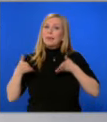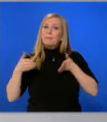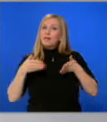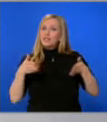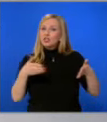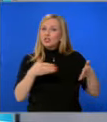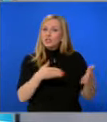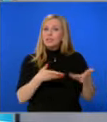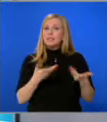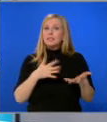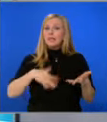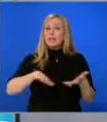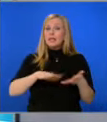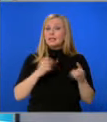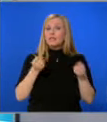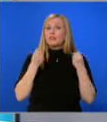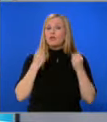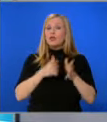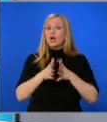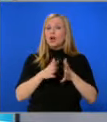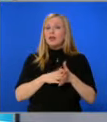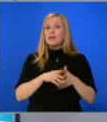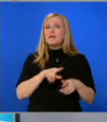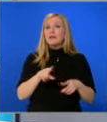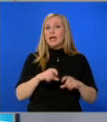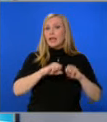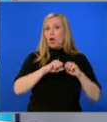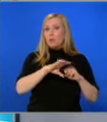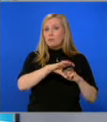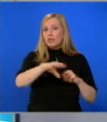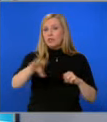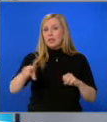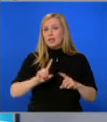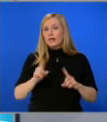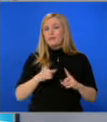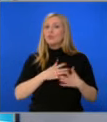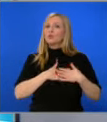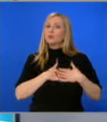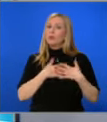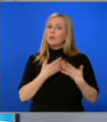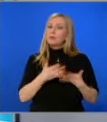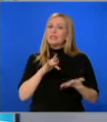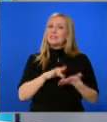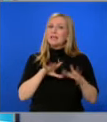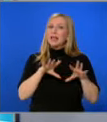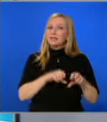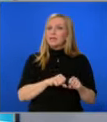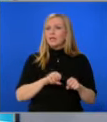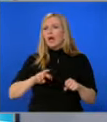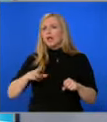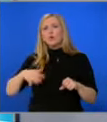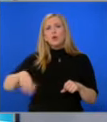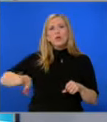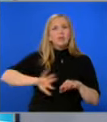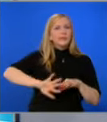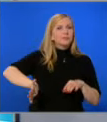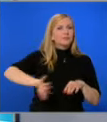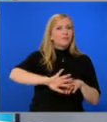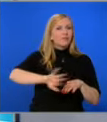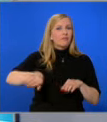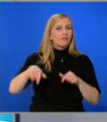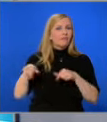и средата за живот на хората във всяка една община, а не в тези, които са любими на централната власт, останалите оставени някъде